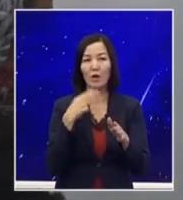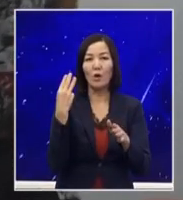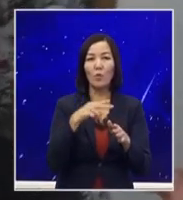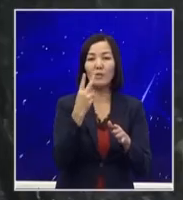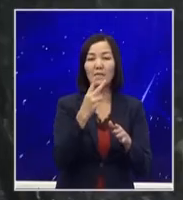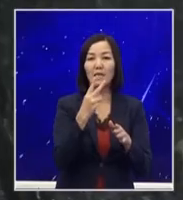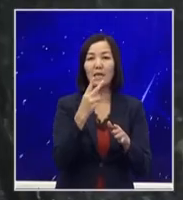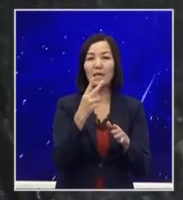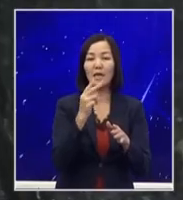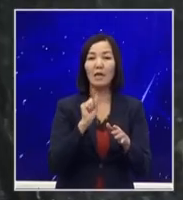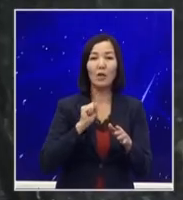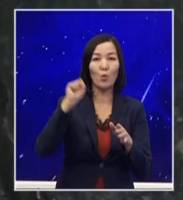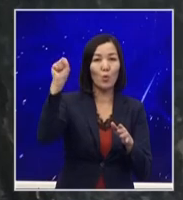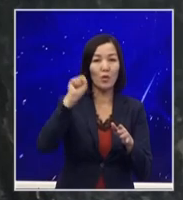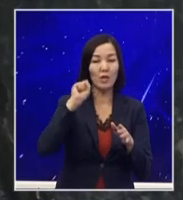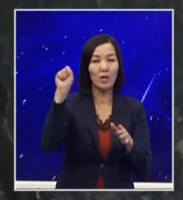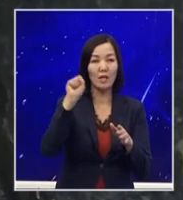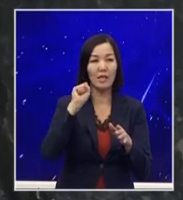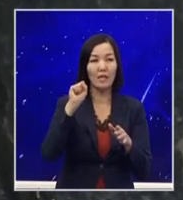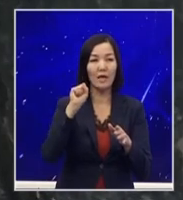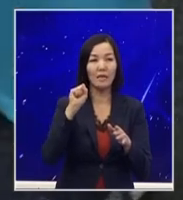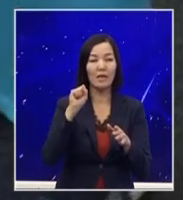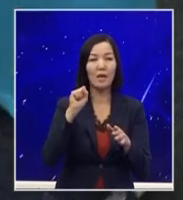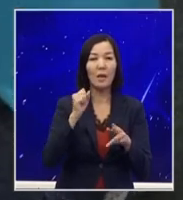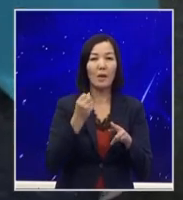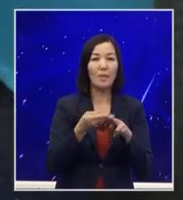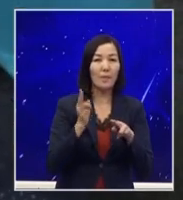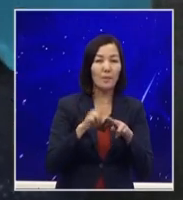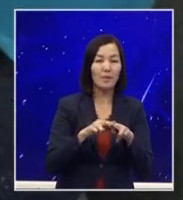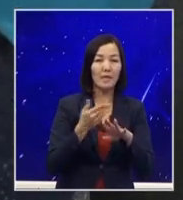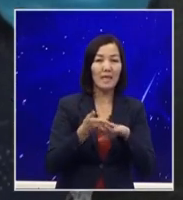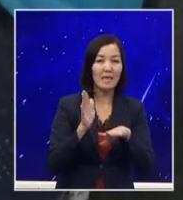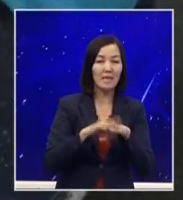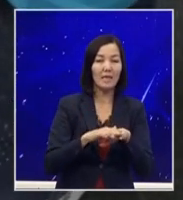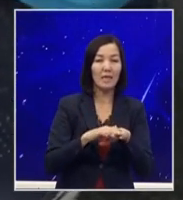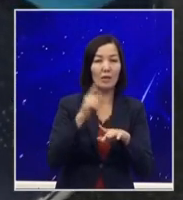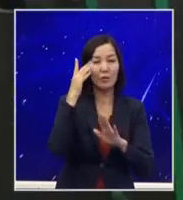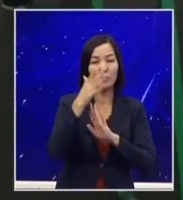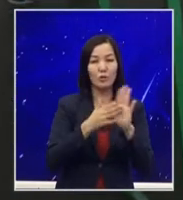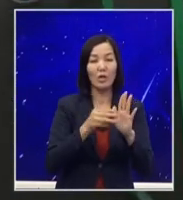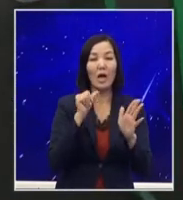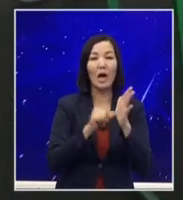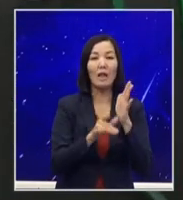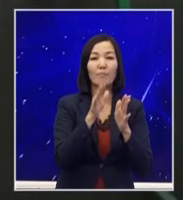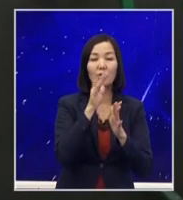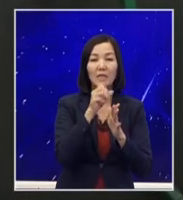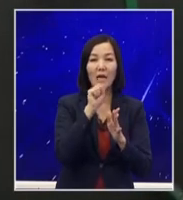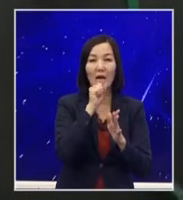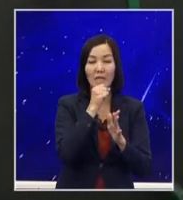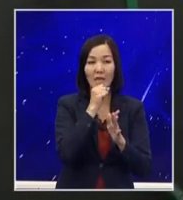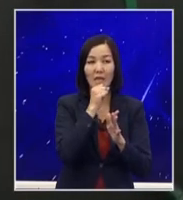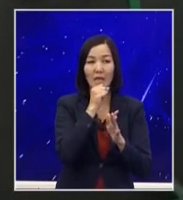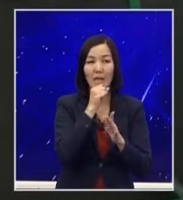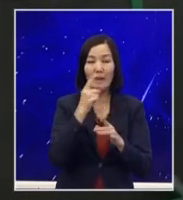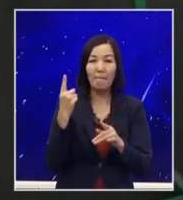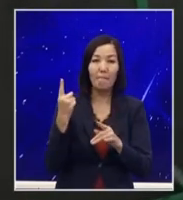келелік қыртасын тік көтеруге кез келген азаматтың білек қарымы жете бермейді. Алайда ақылман жас 60-тан асқан Әбдуәли ағамыз оны тек